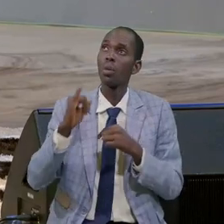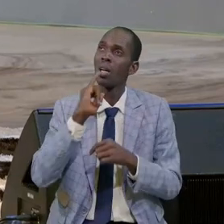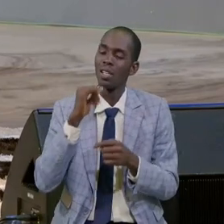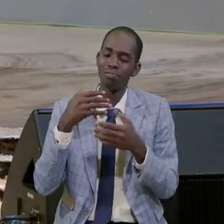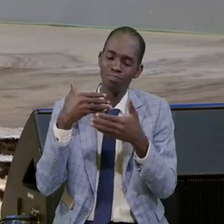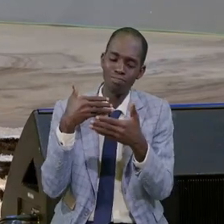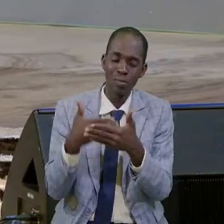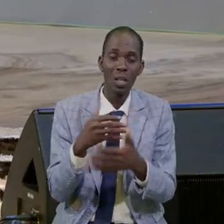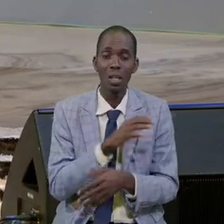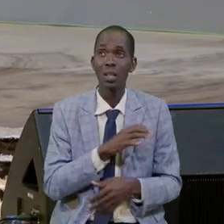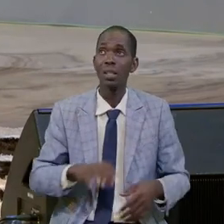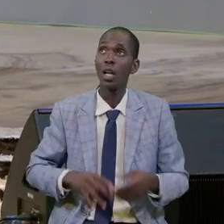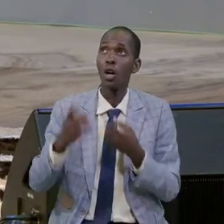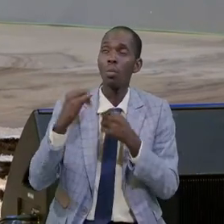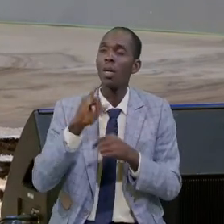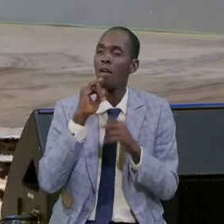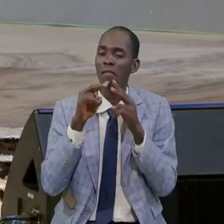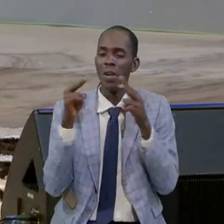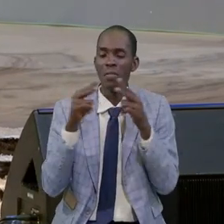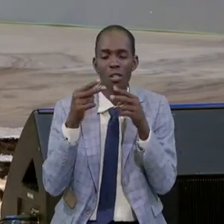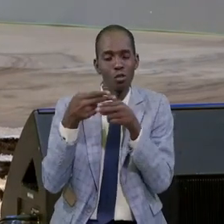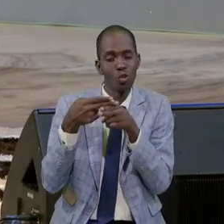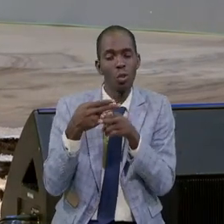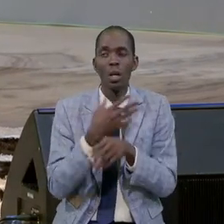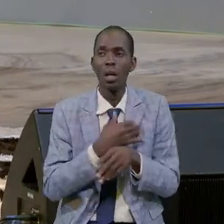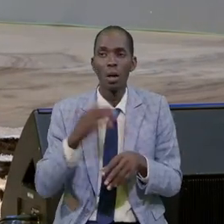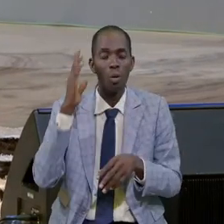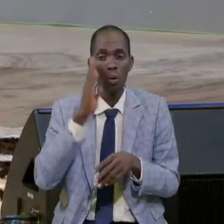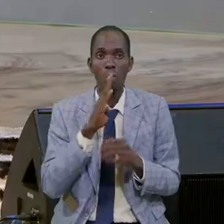proche et cet avènement est soudain